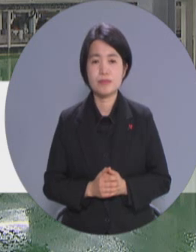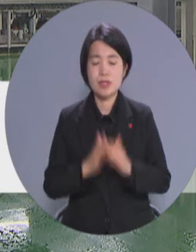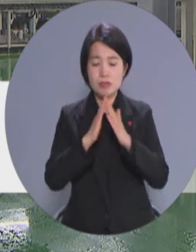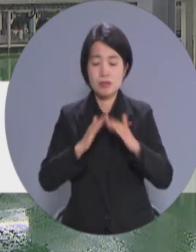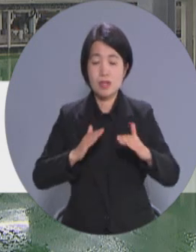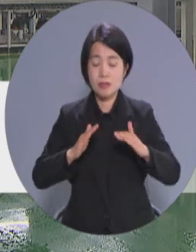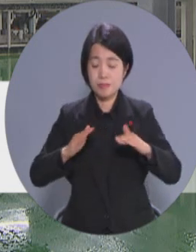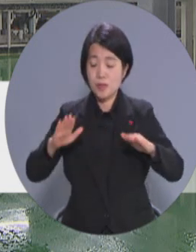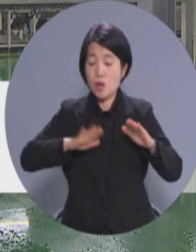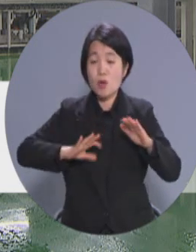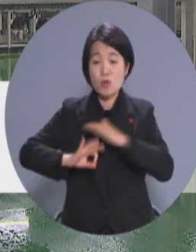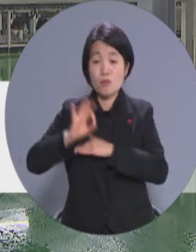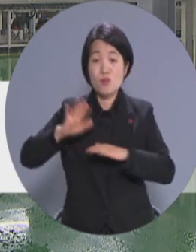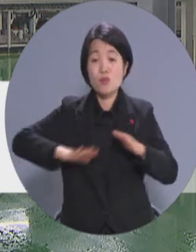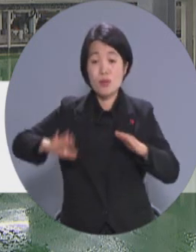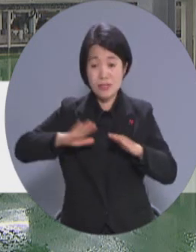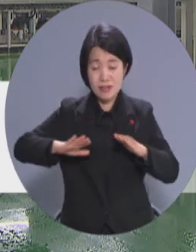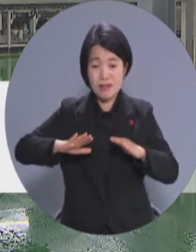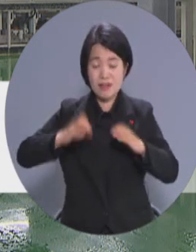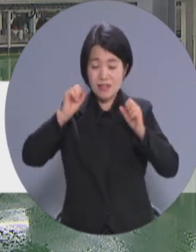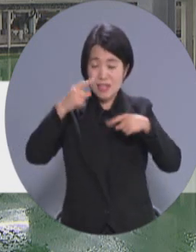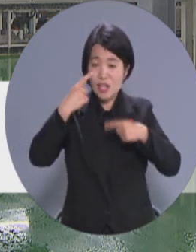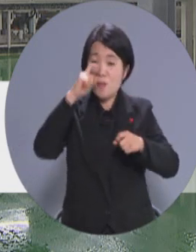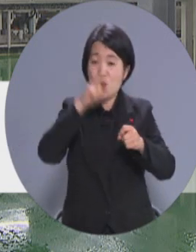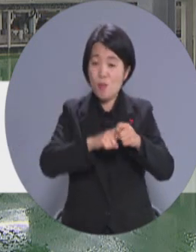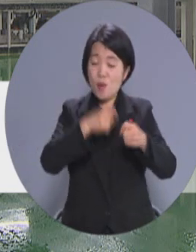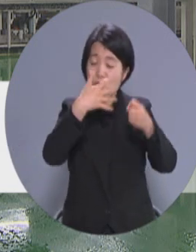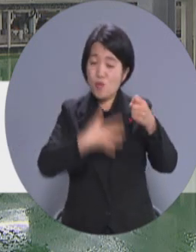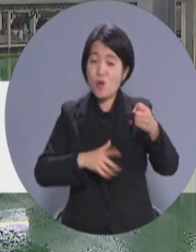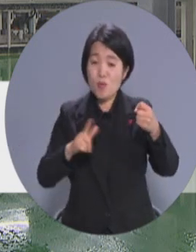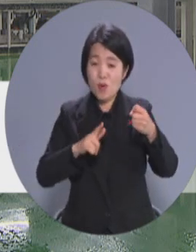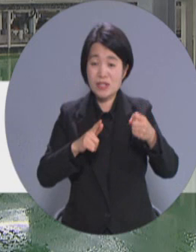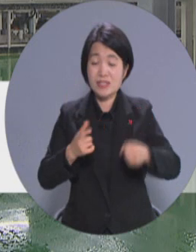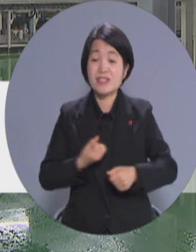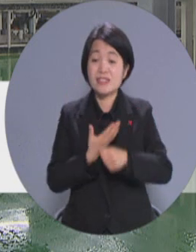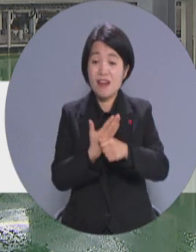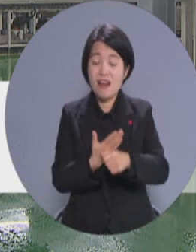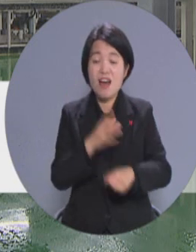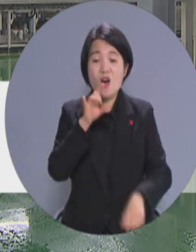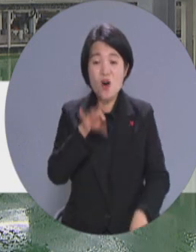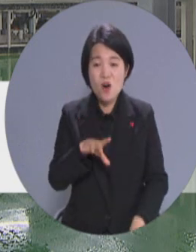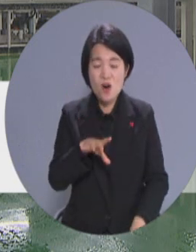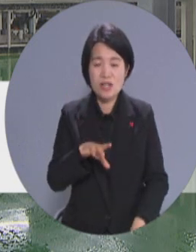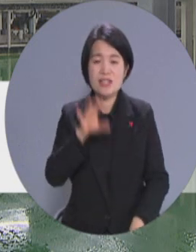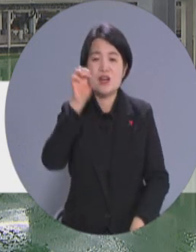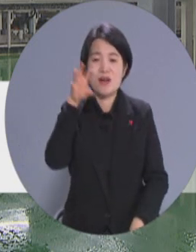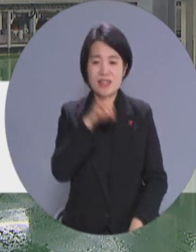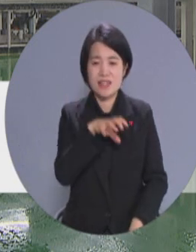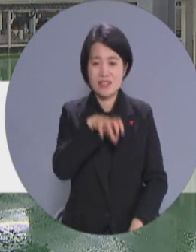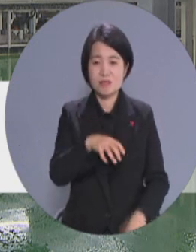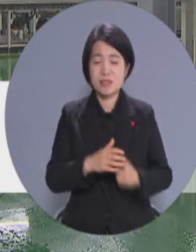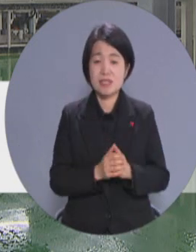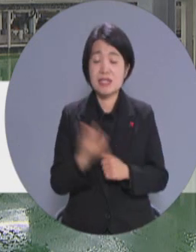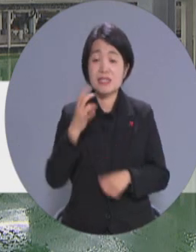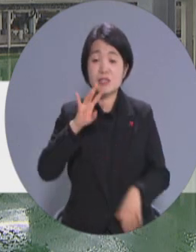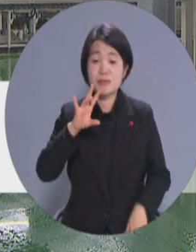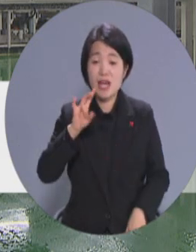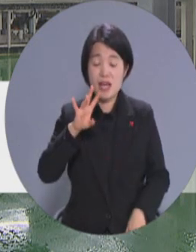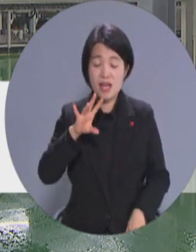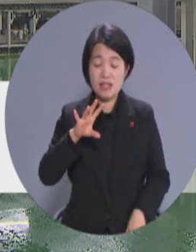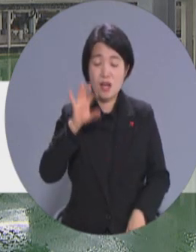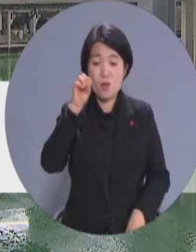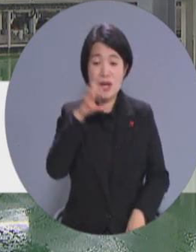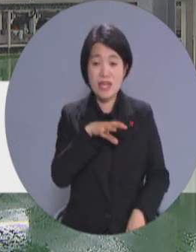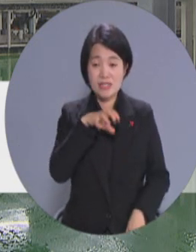전남 동북권 자치단체들의 새해 설계를 살펴보는 기획 보도, 오늘은 광양시입니다. 갑진년 한 해 광양시는